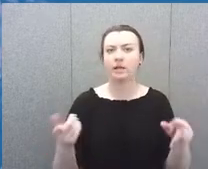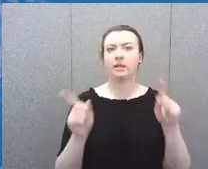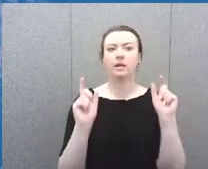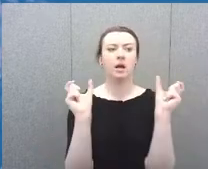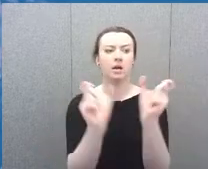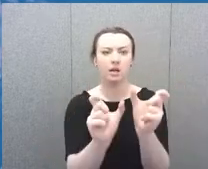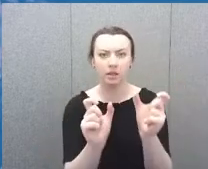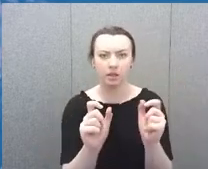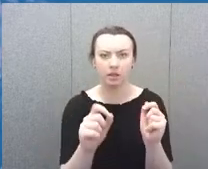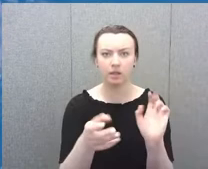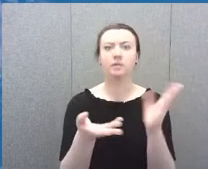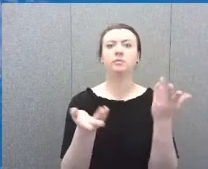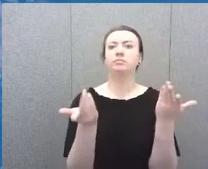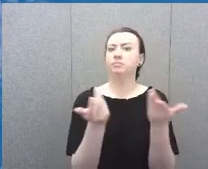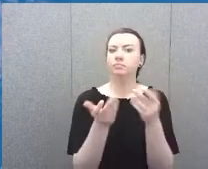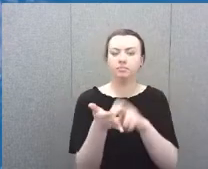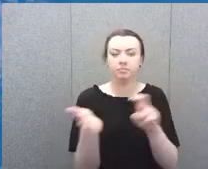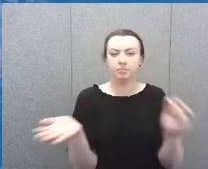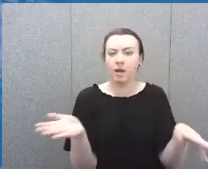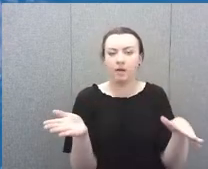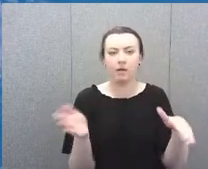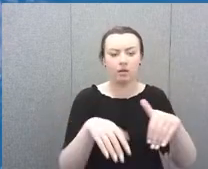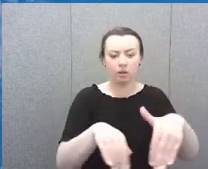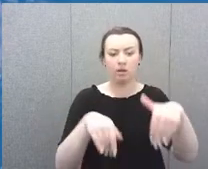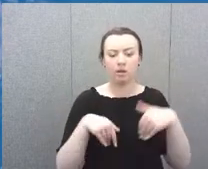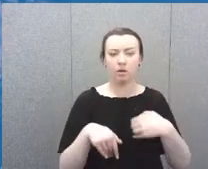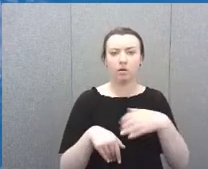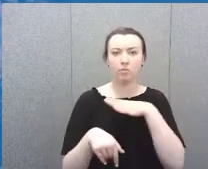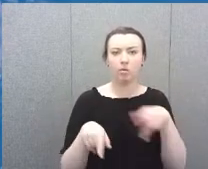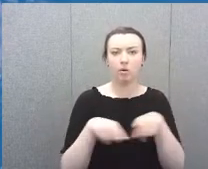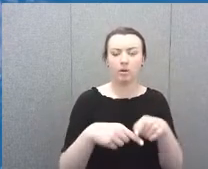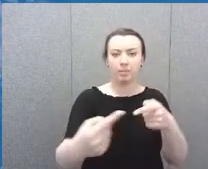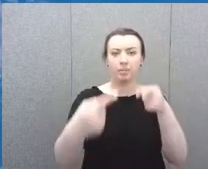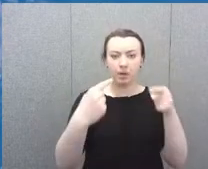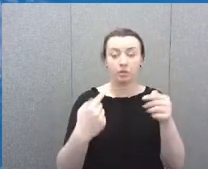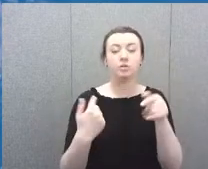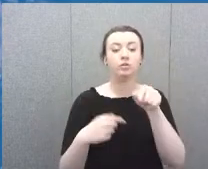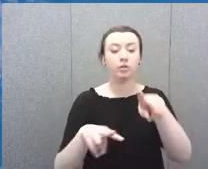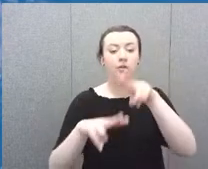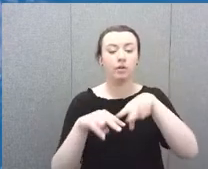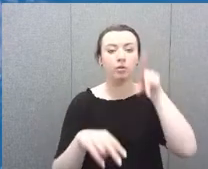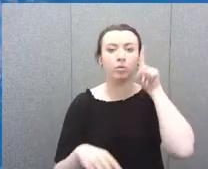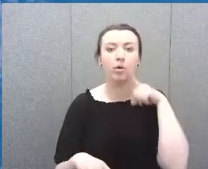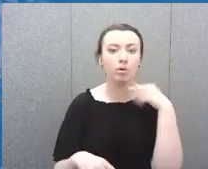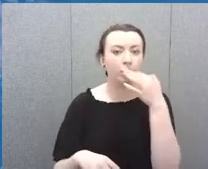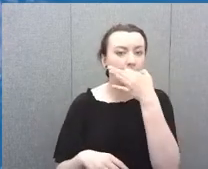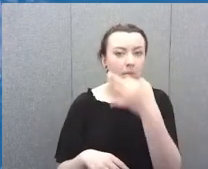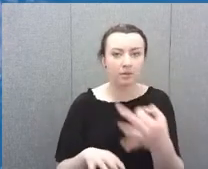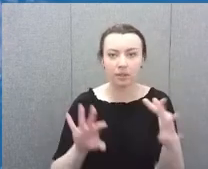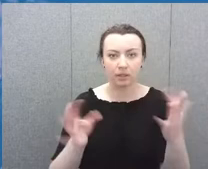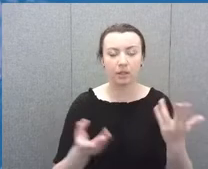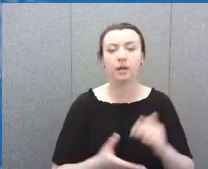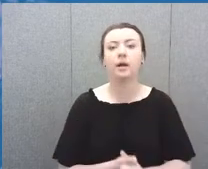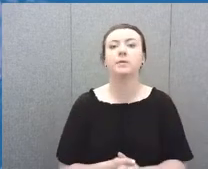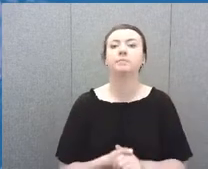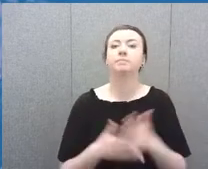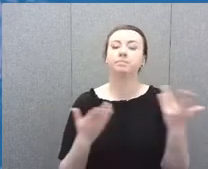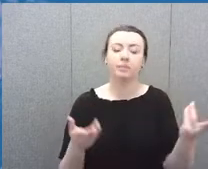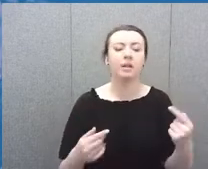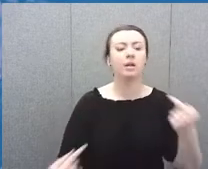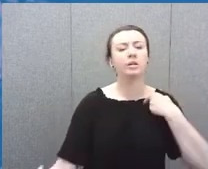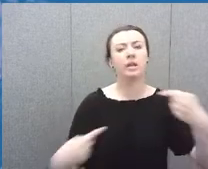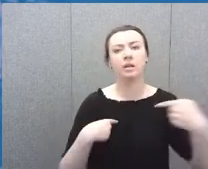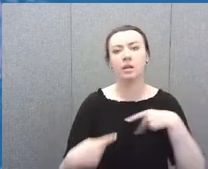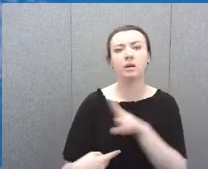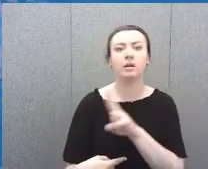внедрять, что это просто какие-то, не знаю, неясные болезни, и просто он отбрасывал существование